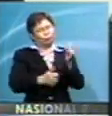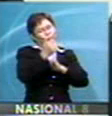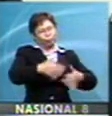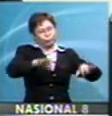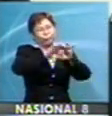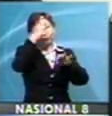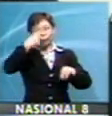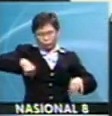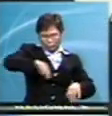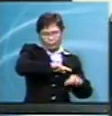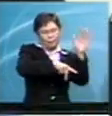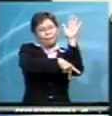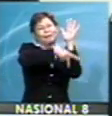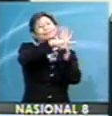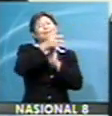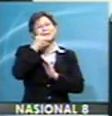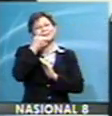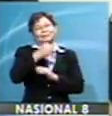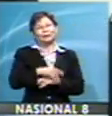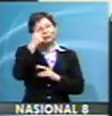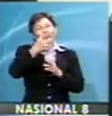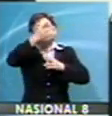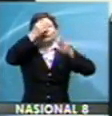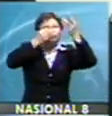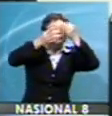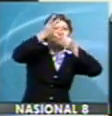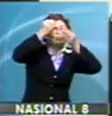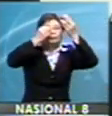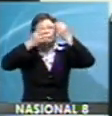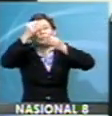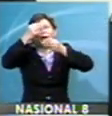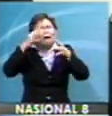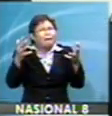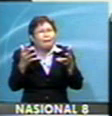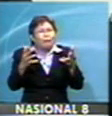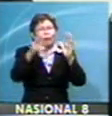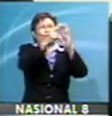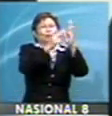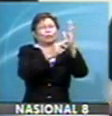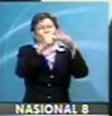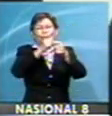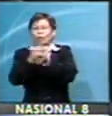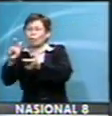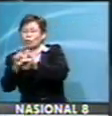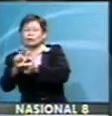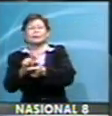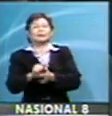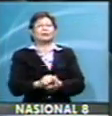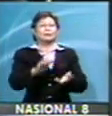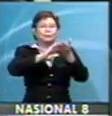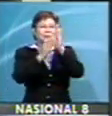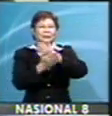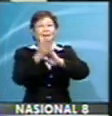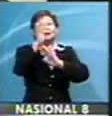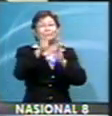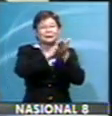kami sebagai parlimen belia untuk kami menimba ilmu dari segi macama sesuatu Rang undang-undang itu diluluskan Jikan